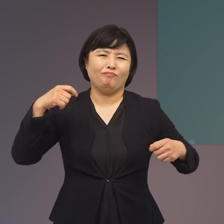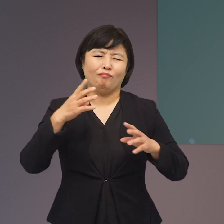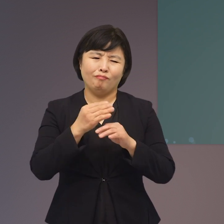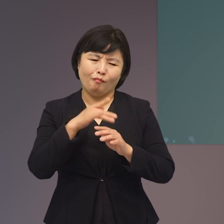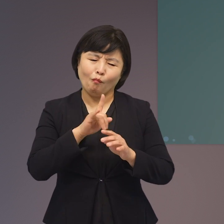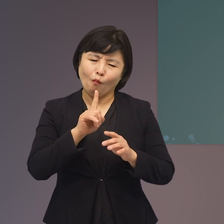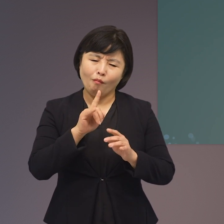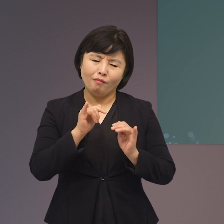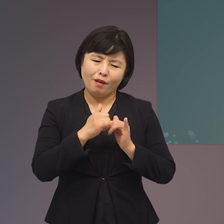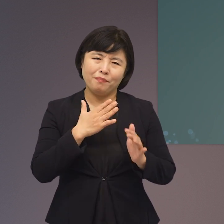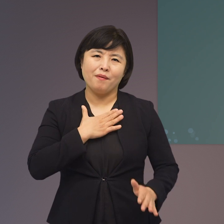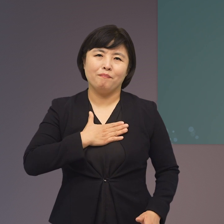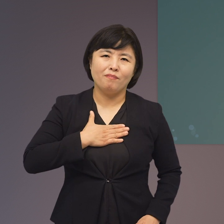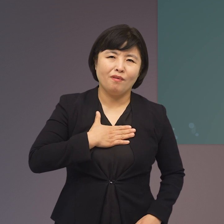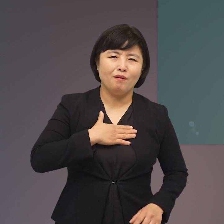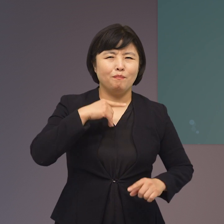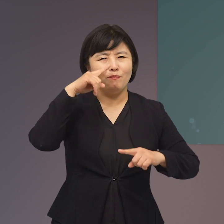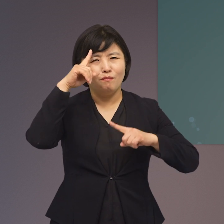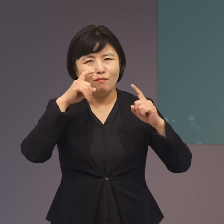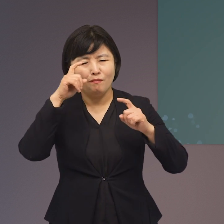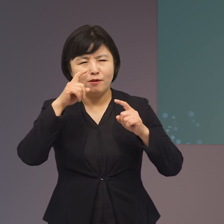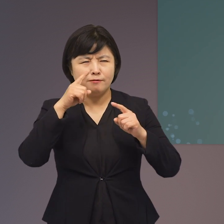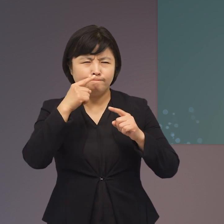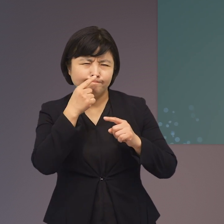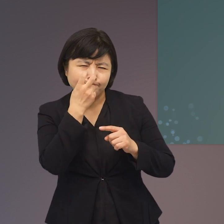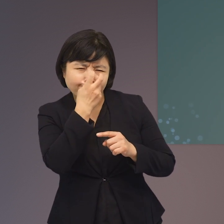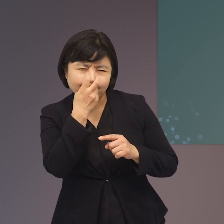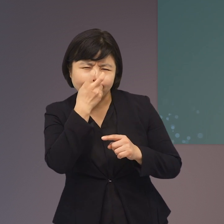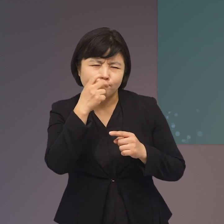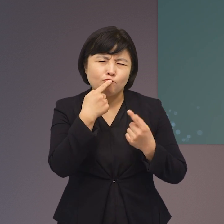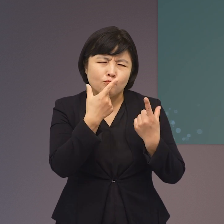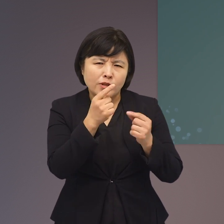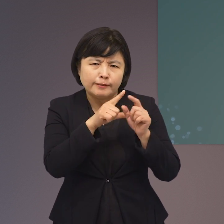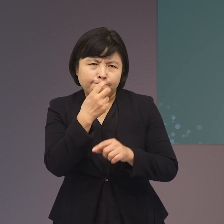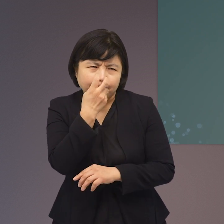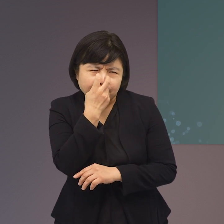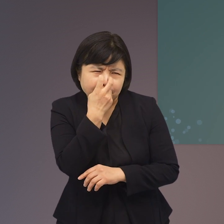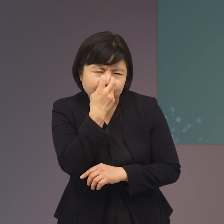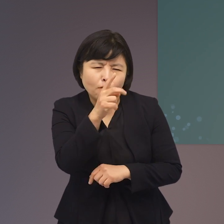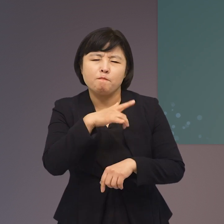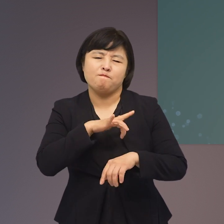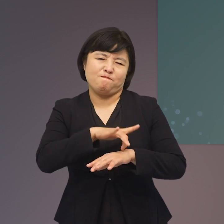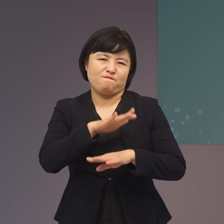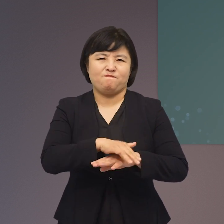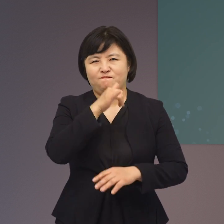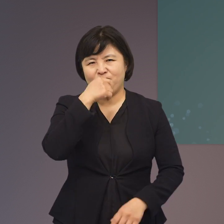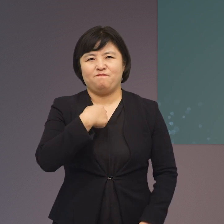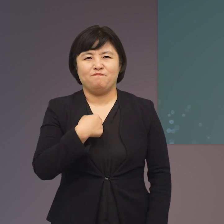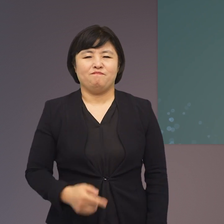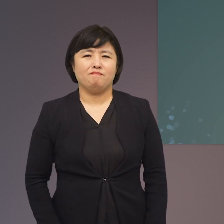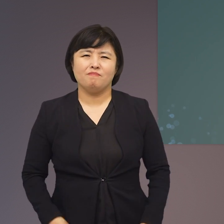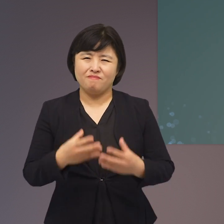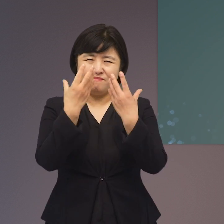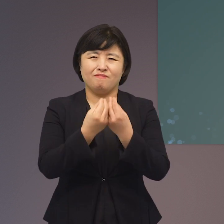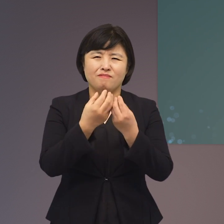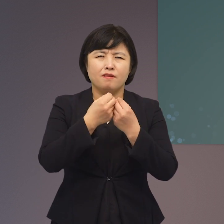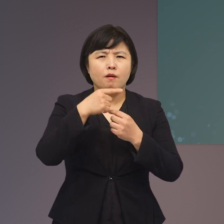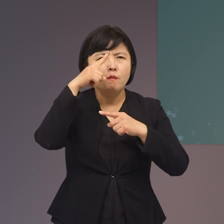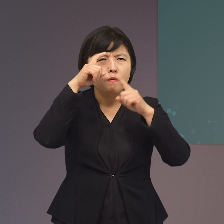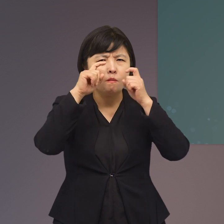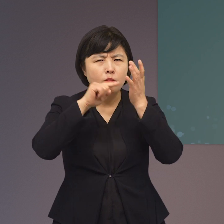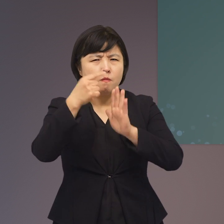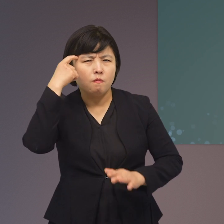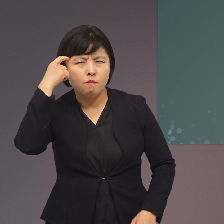보니 언젠가부터 사람의 감정과 표정을 캐릭터 분석하듯 깊게 바라보는 습관이 생겼어요. 예를